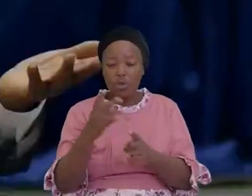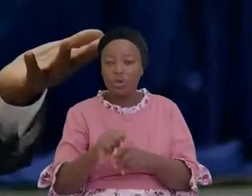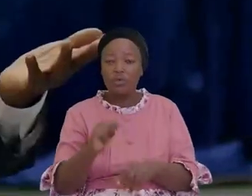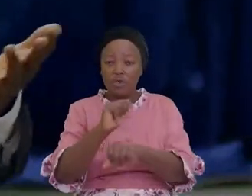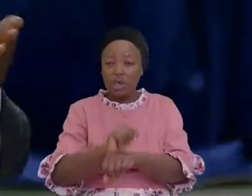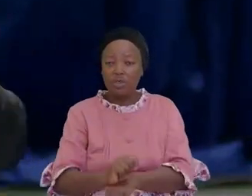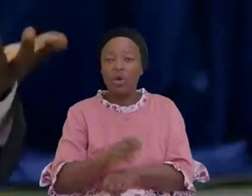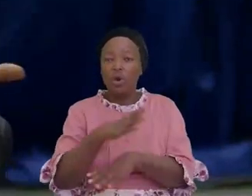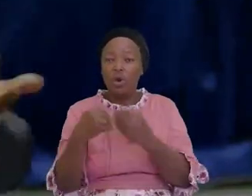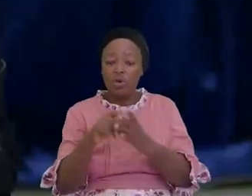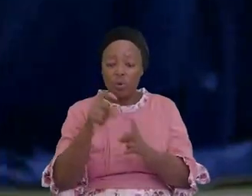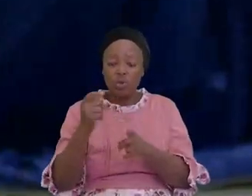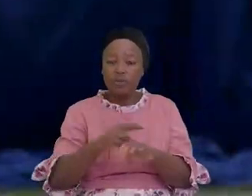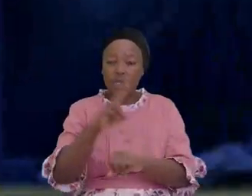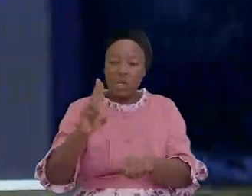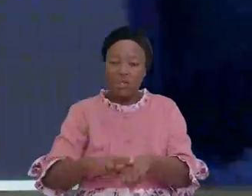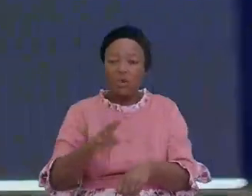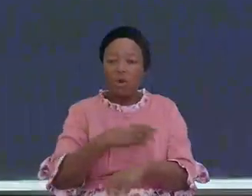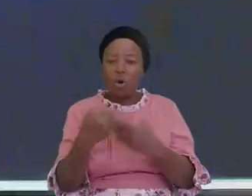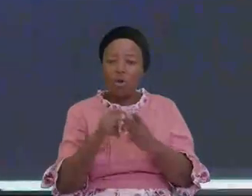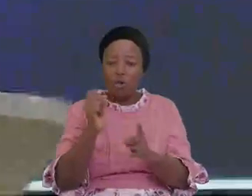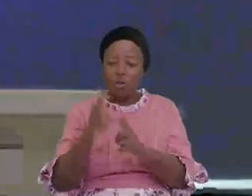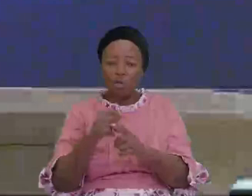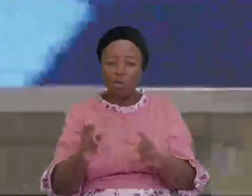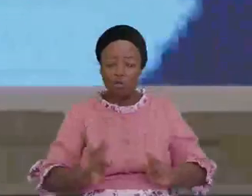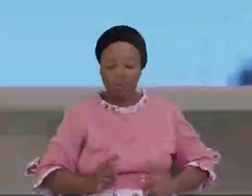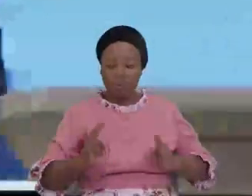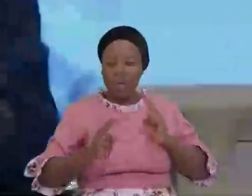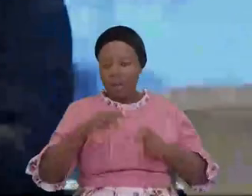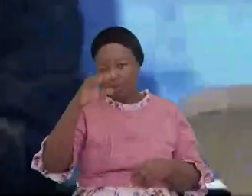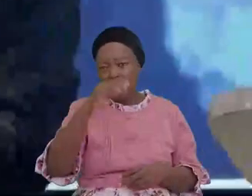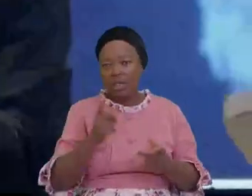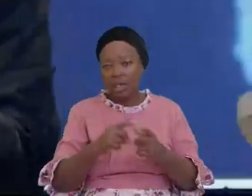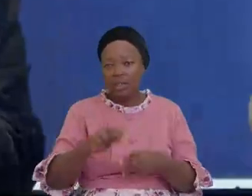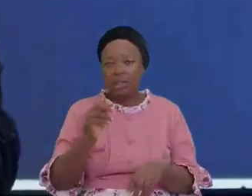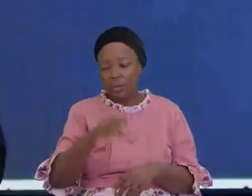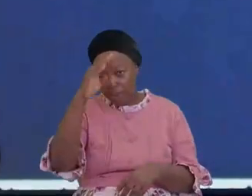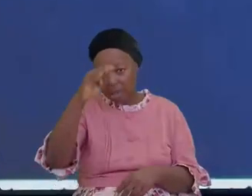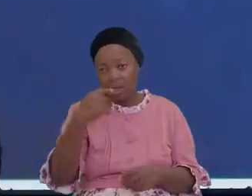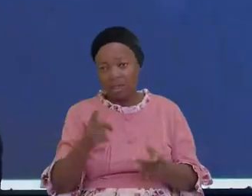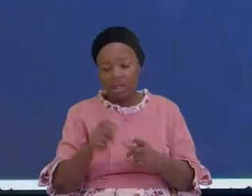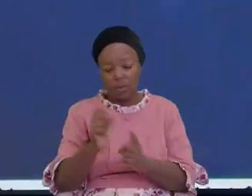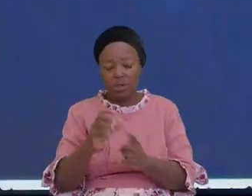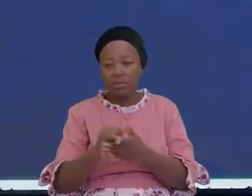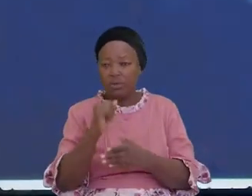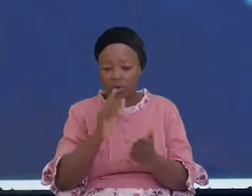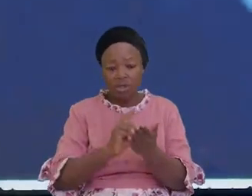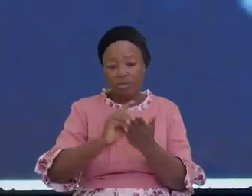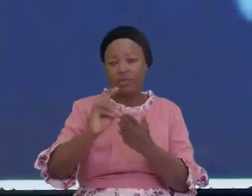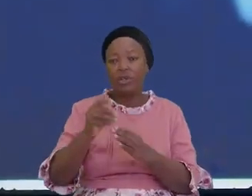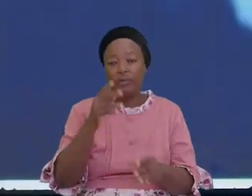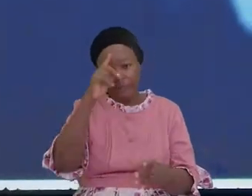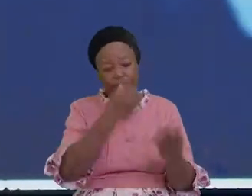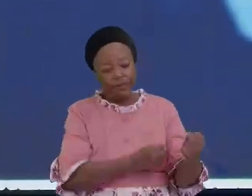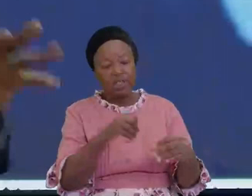Toutes les paroles de tradition, toutes les paroles des êtres humains, les paroles qui ne développent pas la foi en